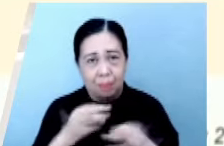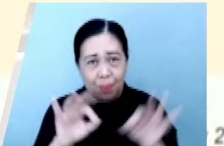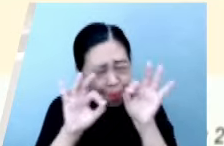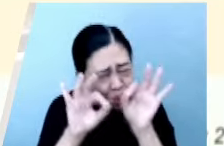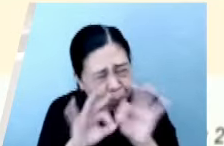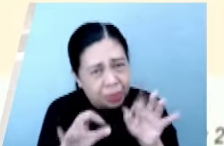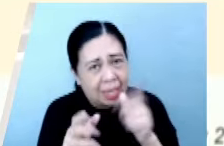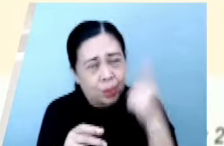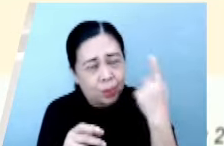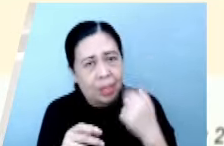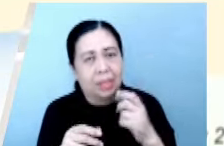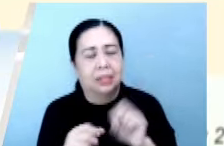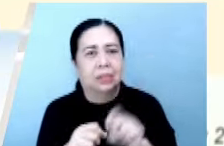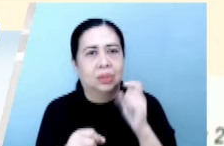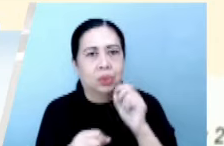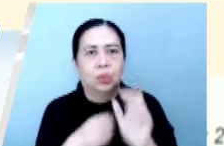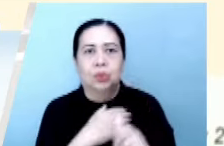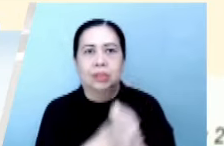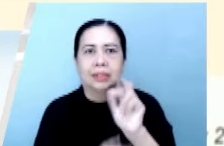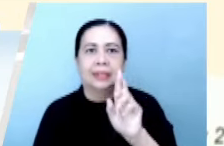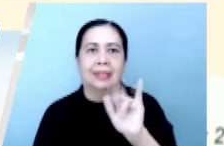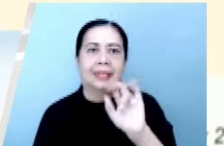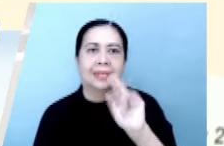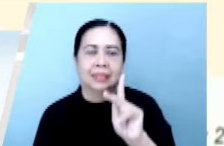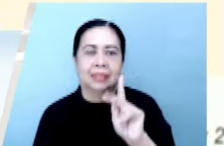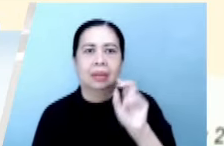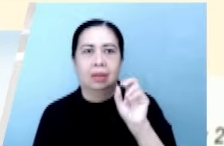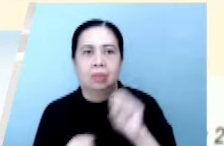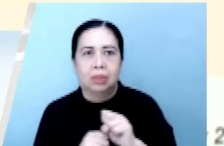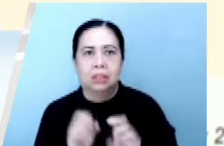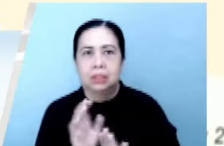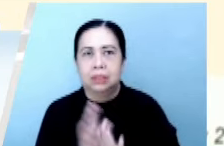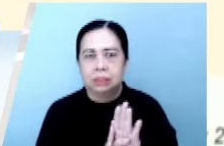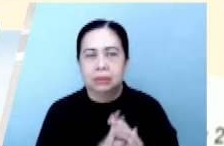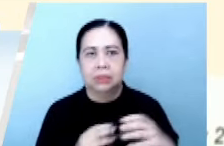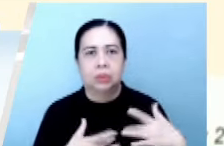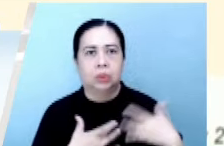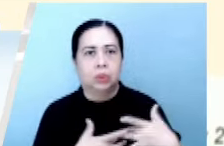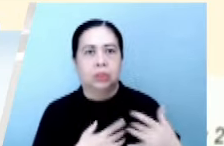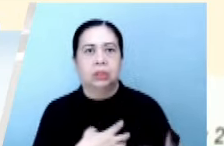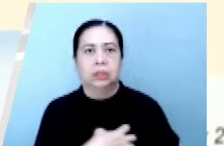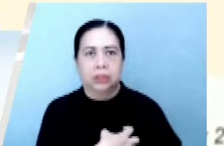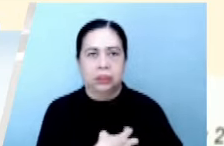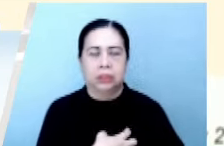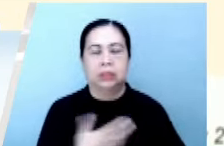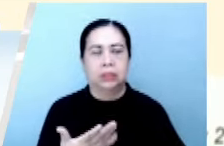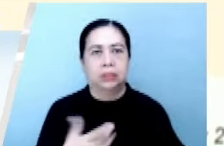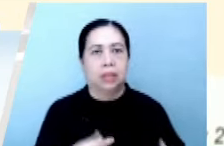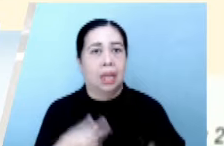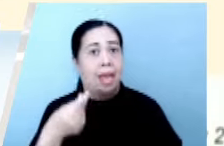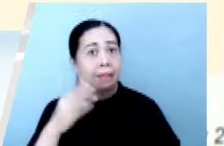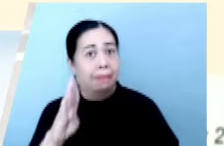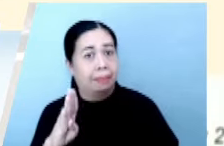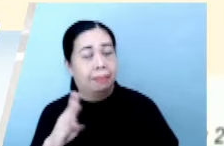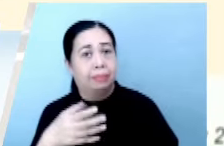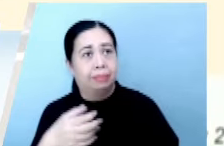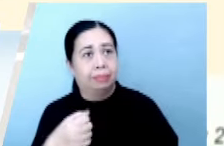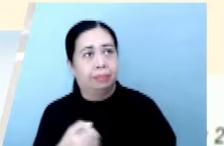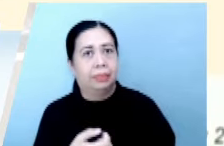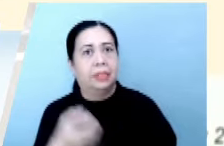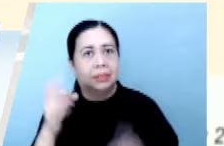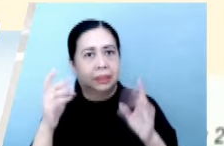pinaka-major risk factor na pwede kang mag-develop ng cardiovascular disease. Ang high blood pressure increases the risk of